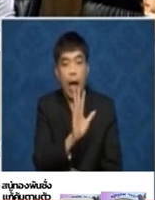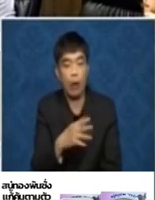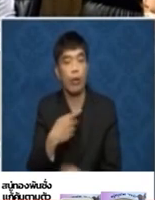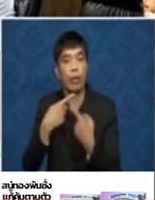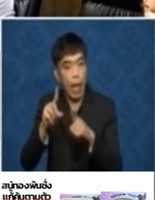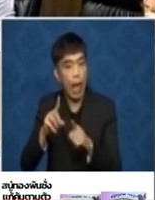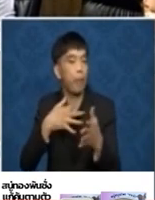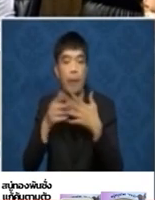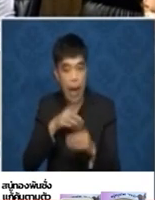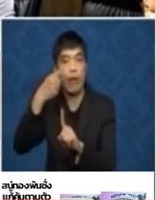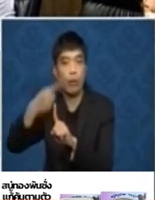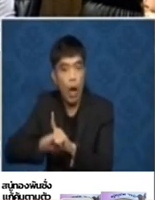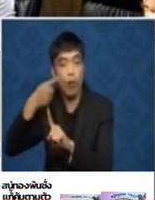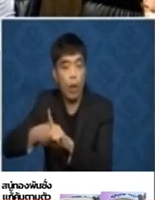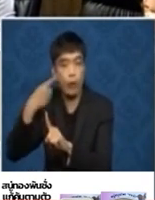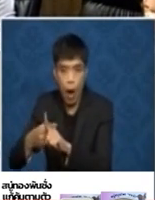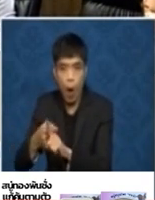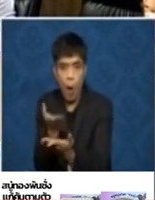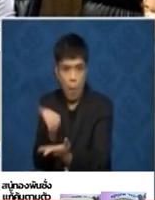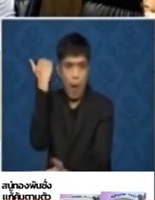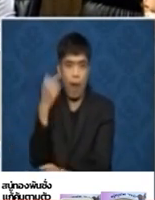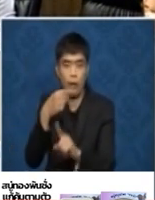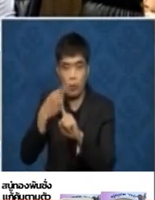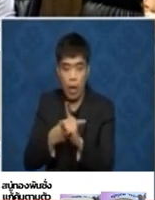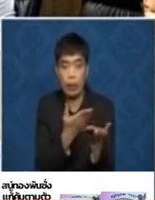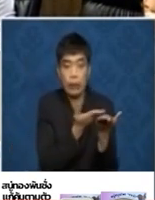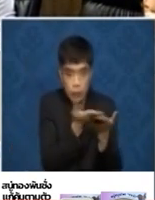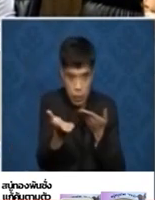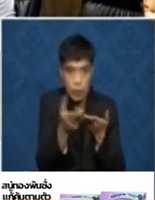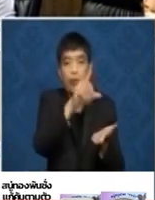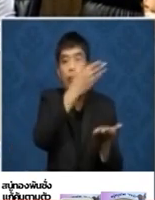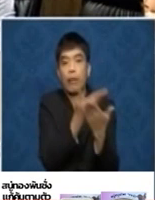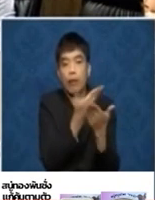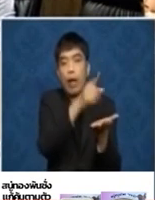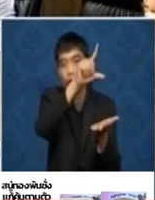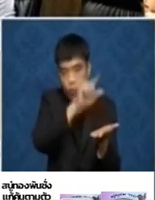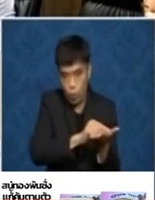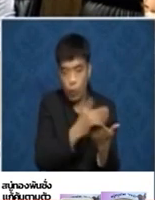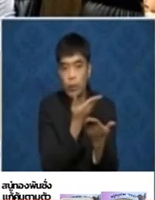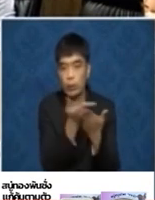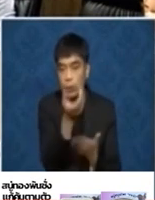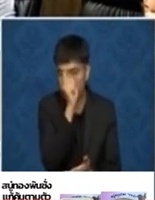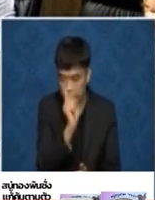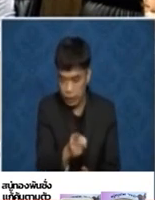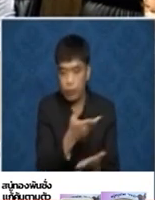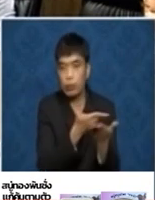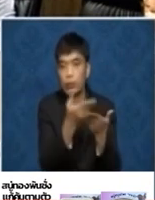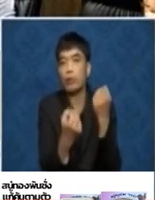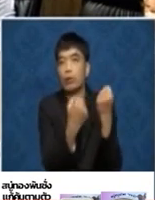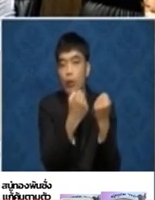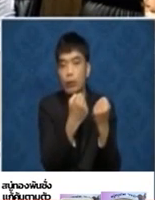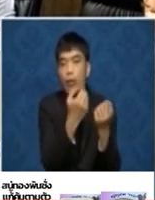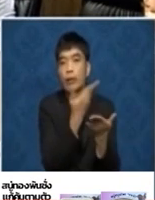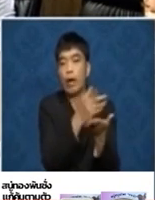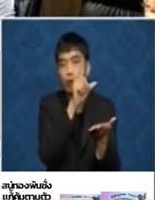านบาทแทนราคาซื้อถูกกว่าราคาเช่านะครับท่านประธานผมว่าคนมีสติปัญญาเขาไม่คิดที่จะทำอะ